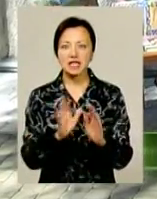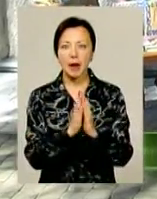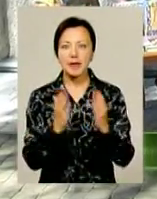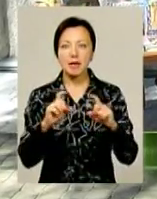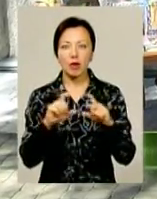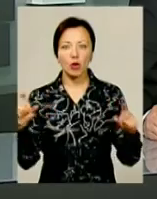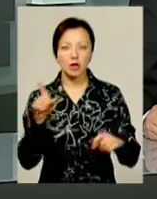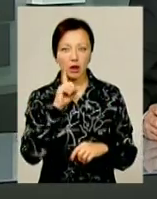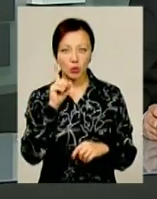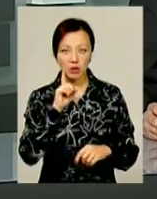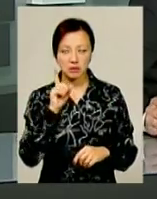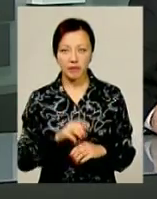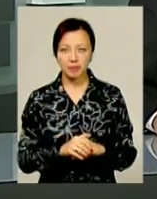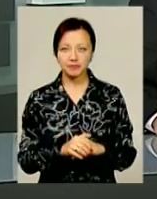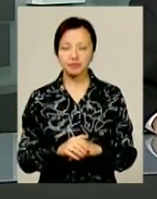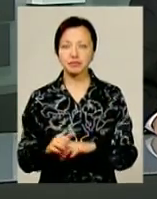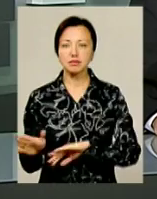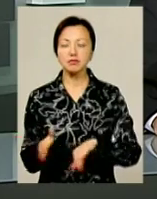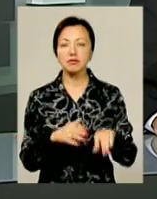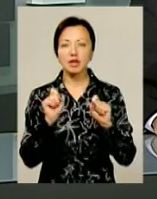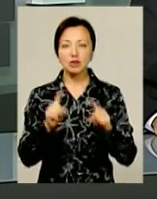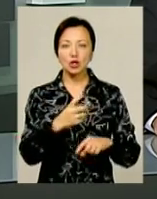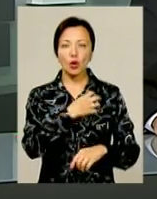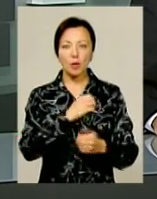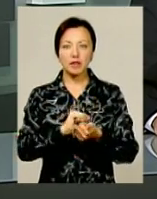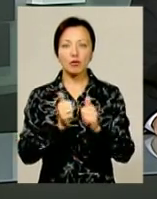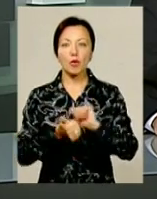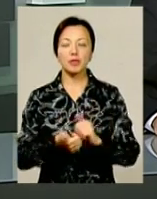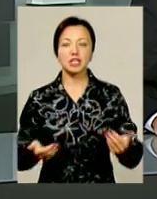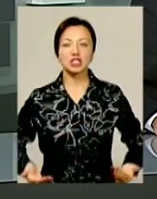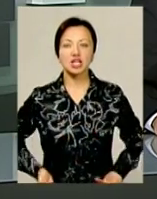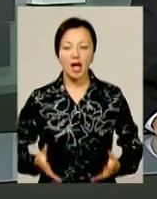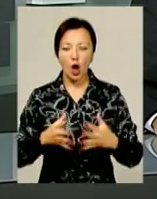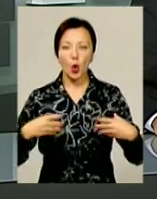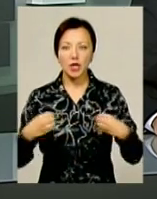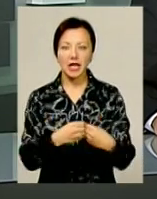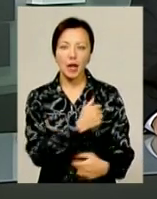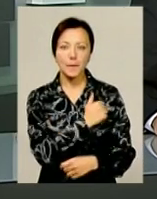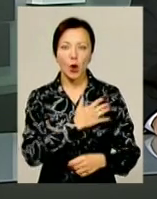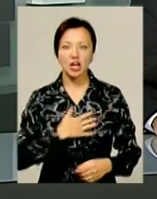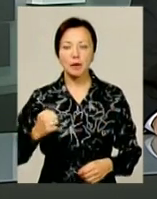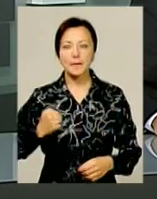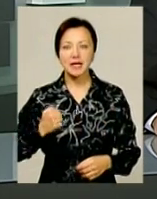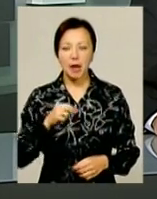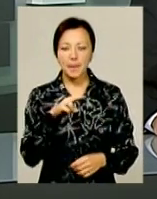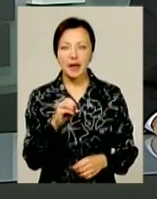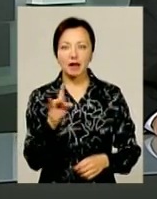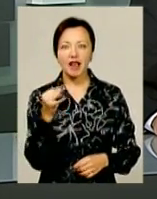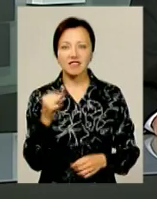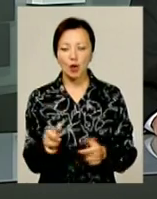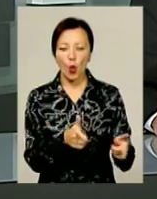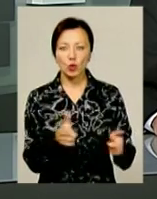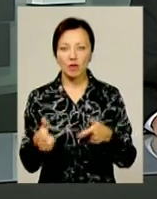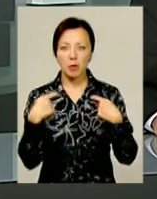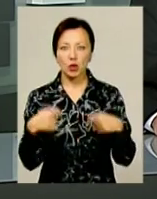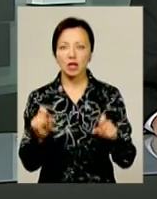юнацтва. Золотий орден в обмін на життя. Родина покаліченого бійця Олександра Петраківського готова продати його золотий